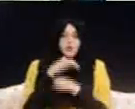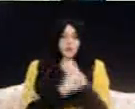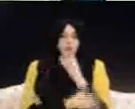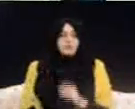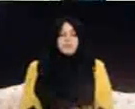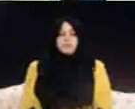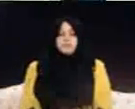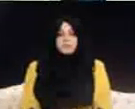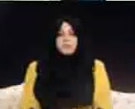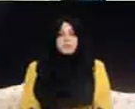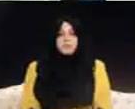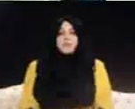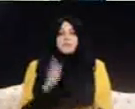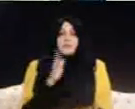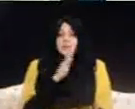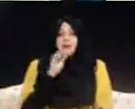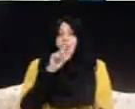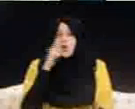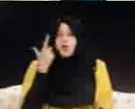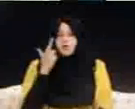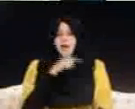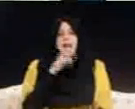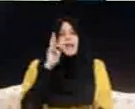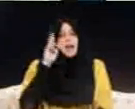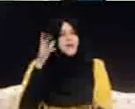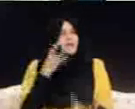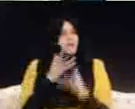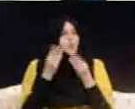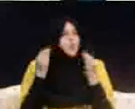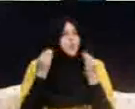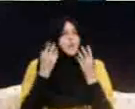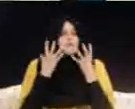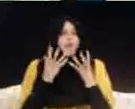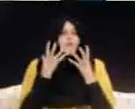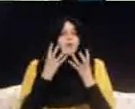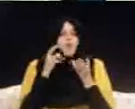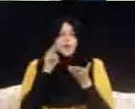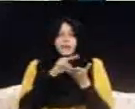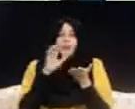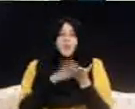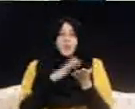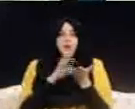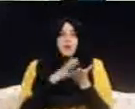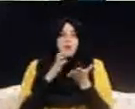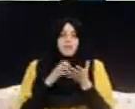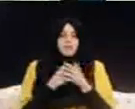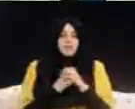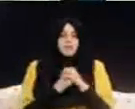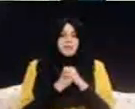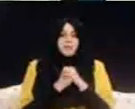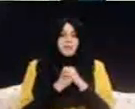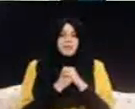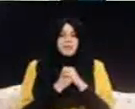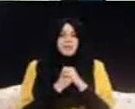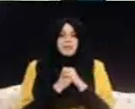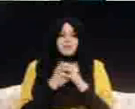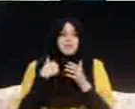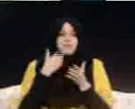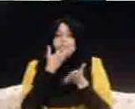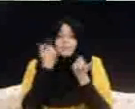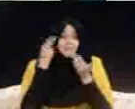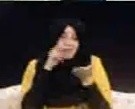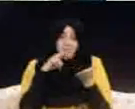ثاني؟ وقلت لك انا نحلم بزاف هكا، نبغي القرآن راه في قلبي، راه في قلبي بزاف بزاف، نقرا وانا الله غالب ما عنديش